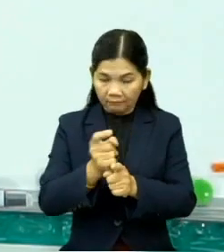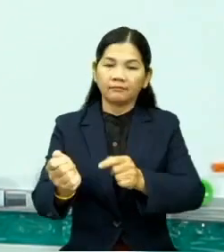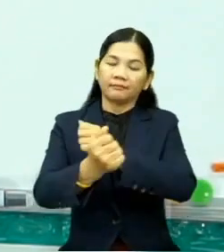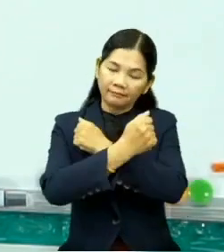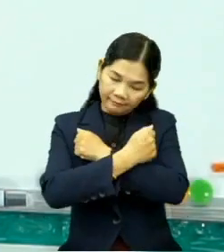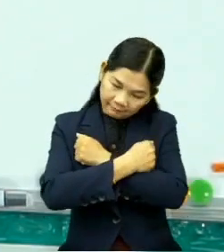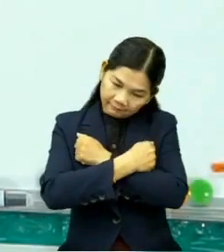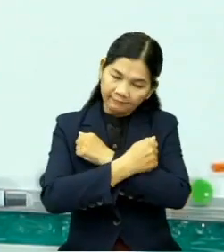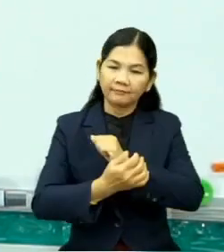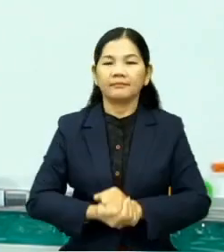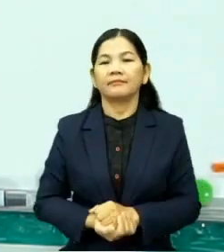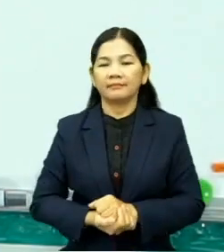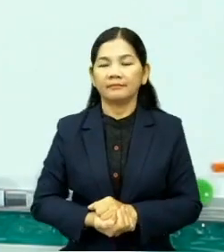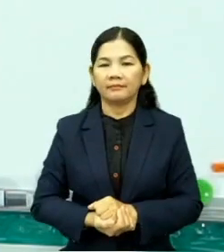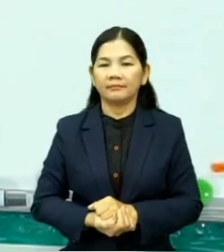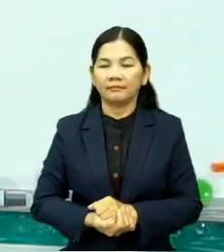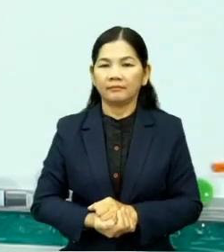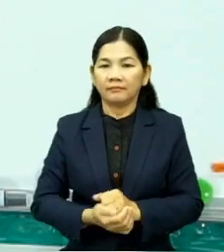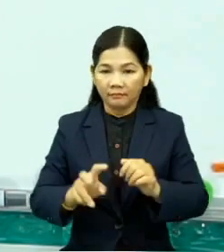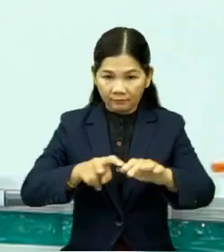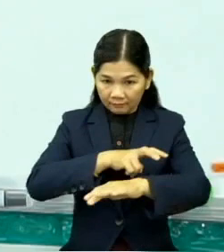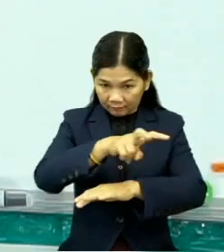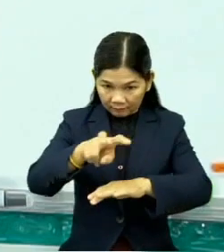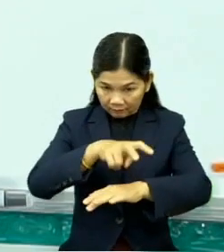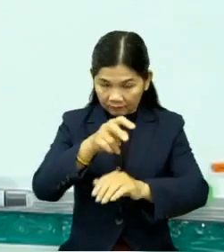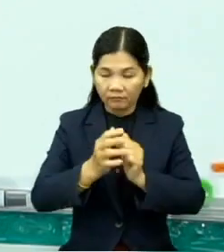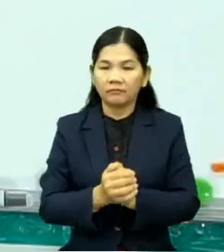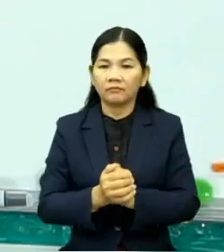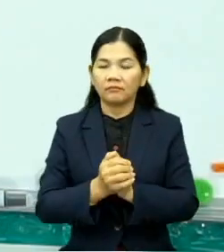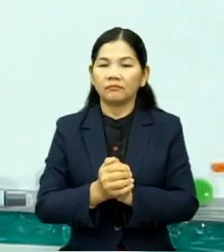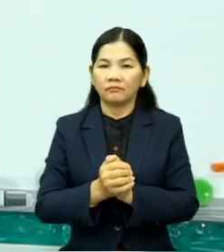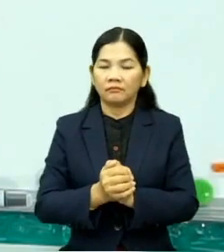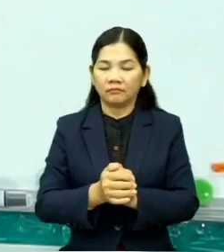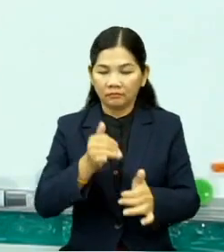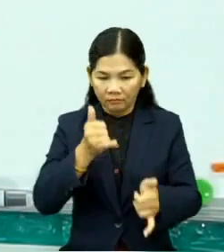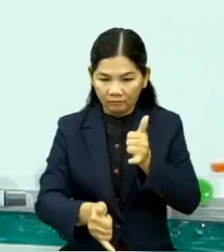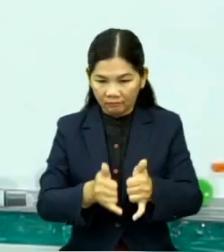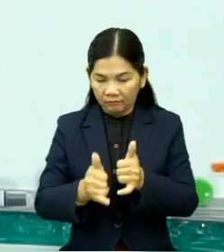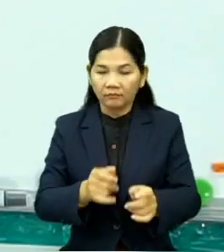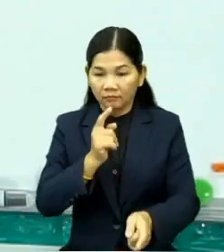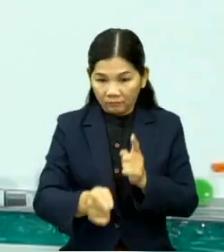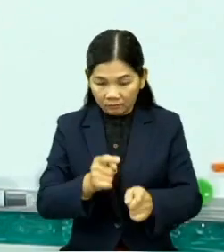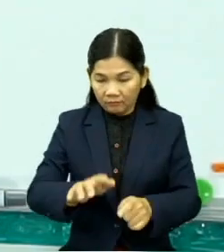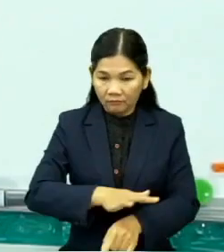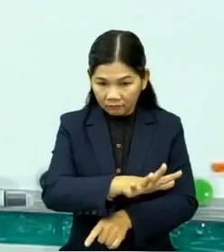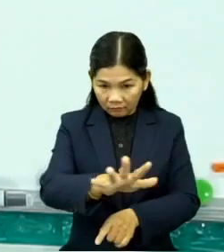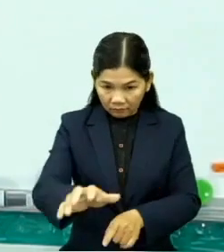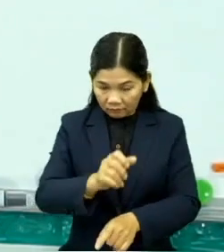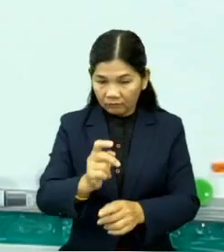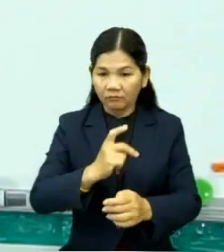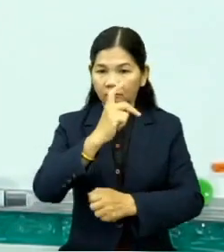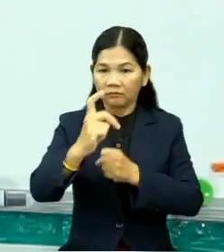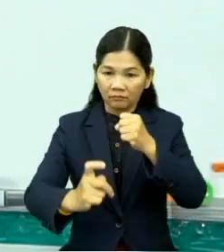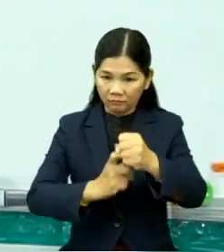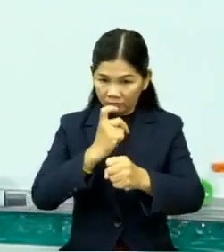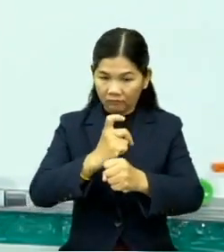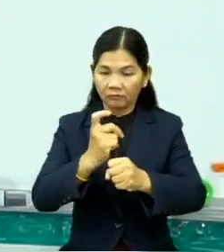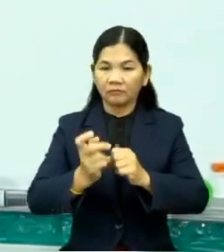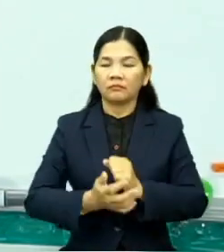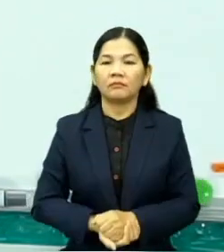ឡាញ់និងថែរក្សាដូតន្ត្រីខ្មែរឲ្យបានគង់វ